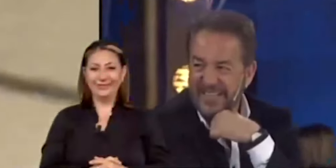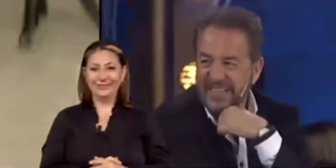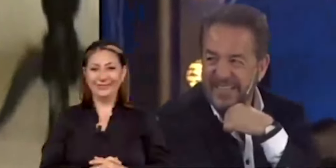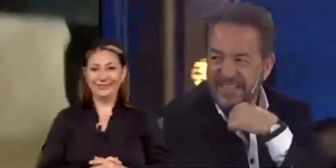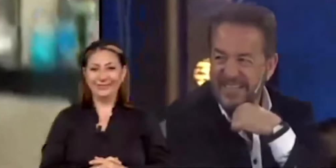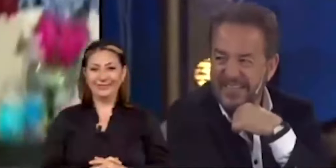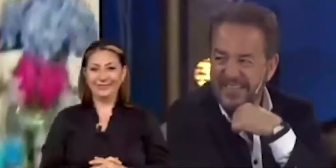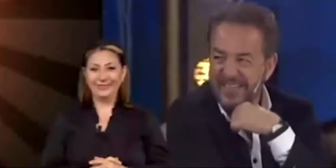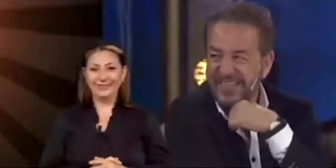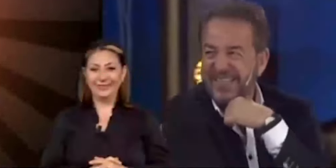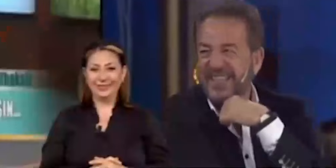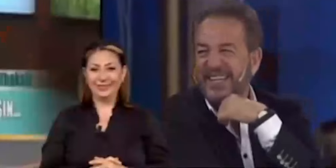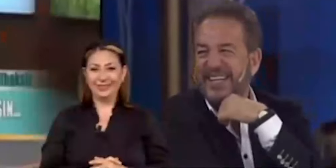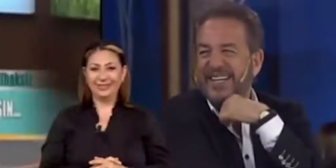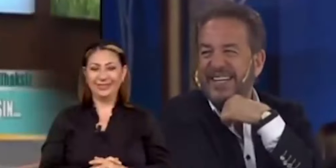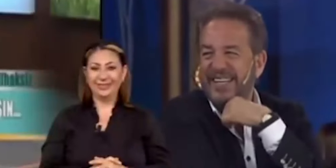Yakalarsam...